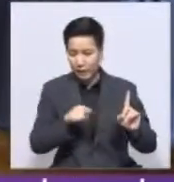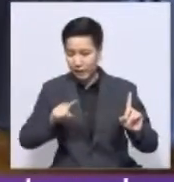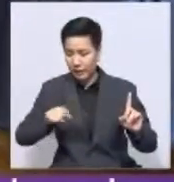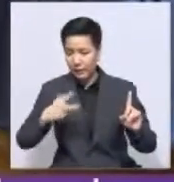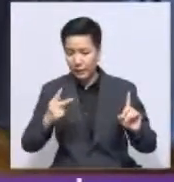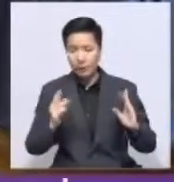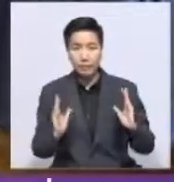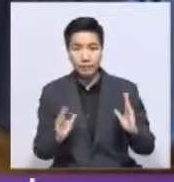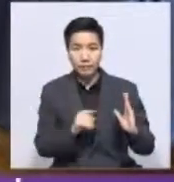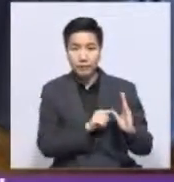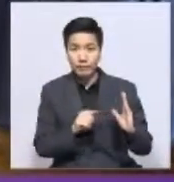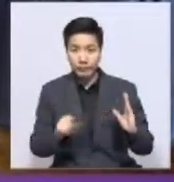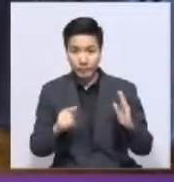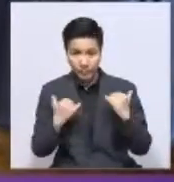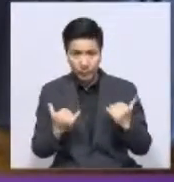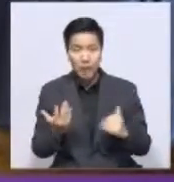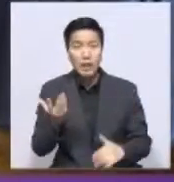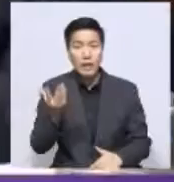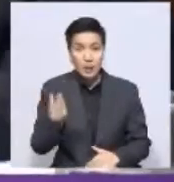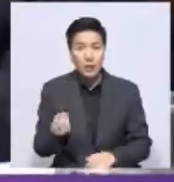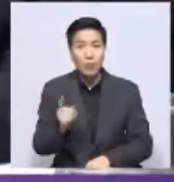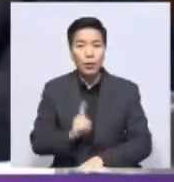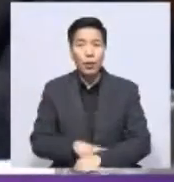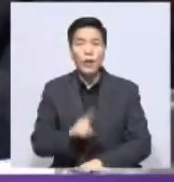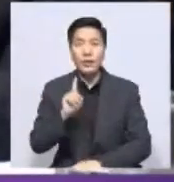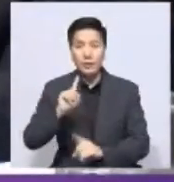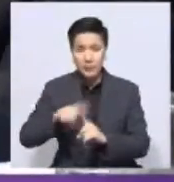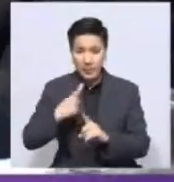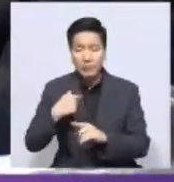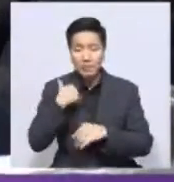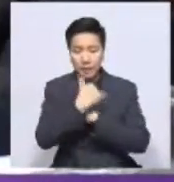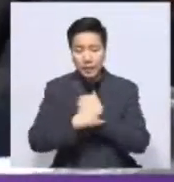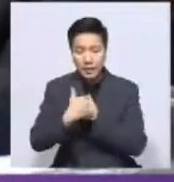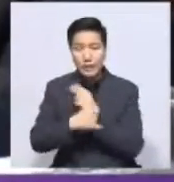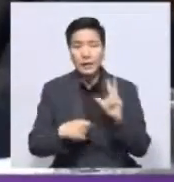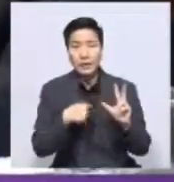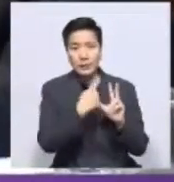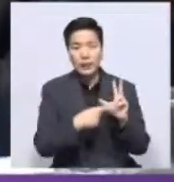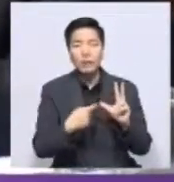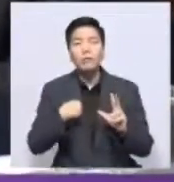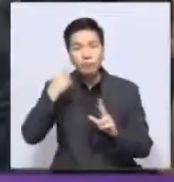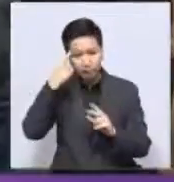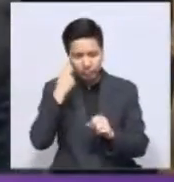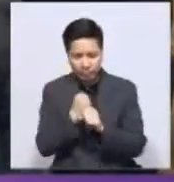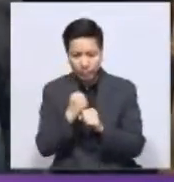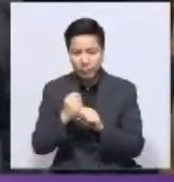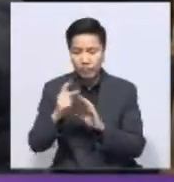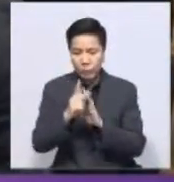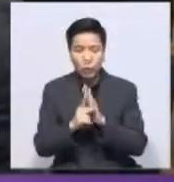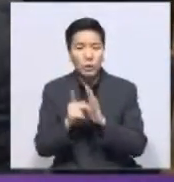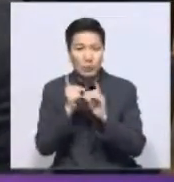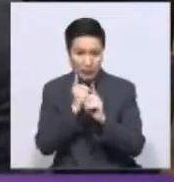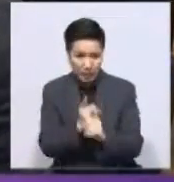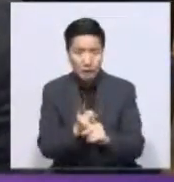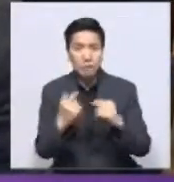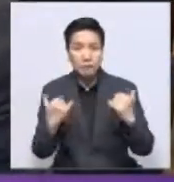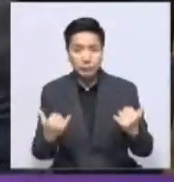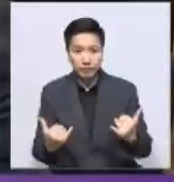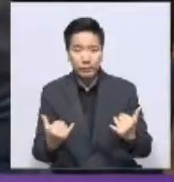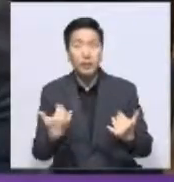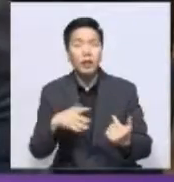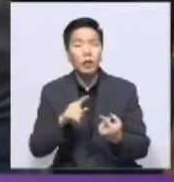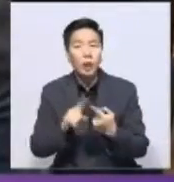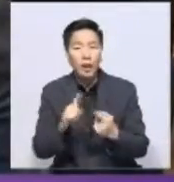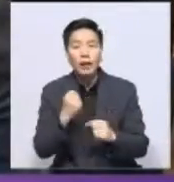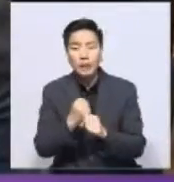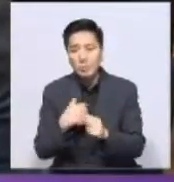นเดือนมีนาคมนี้ซึ่งเหลือเวลาอีก1เดือนทั้ง3ประเทศยืนยันที่จะดำเนินการอย่างเข้มงวดและจริงจังมากยิ่งขึ้นเ